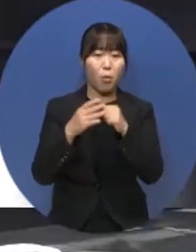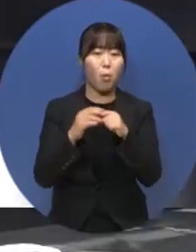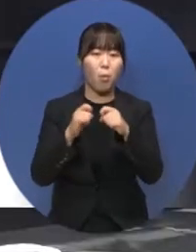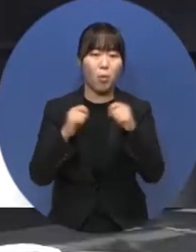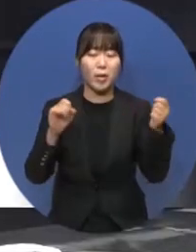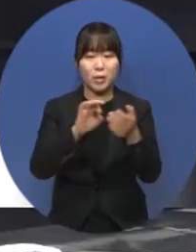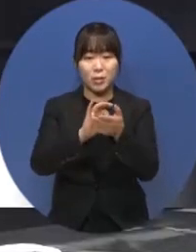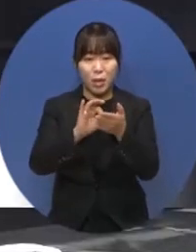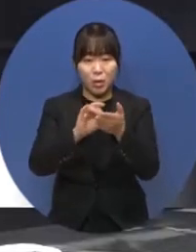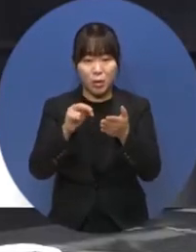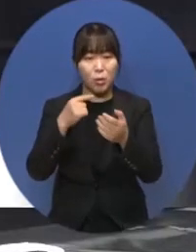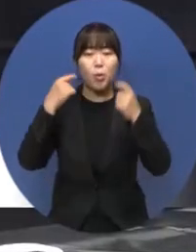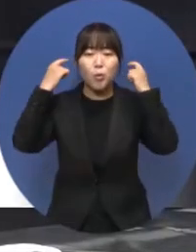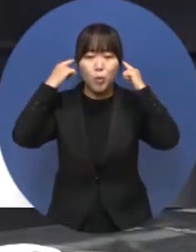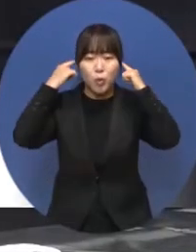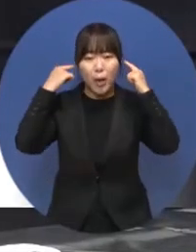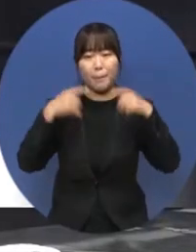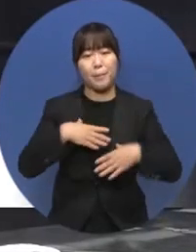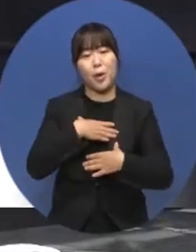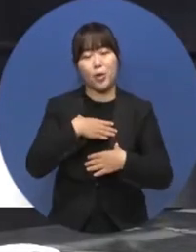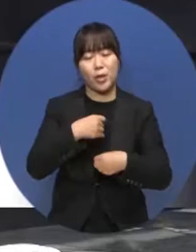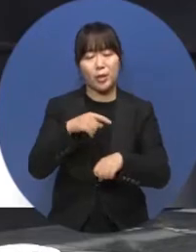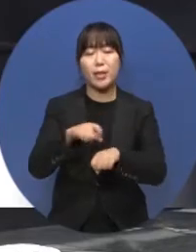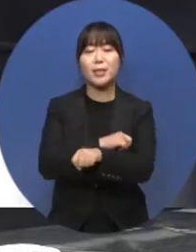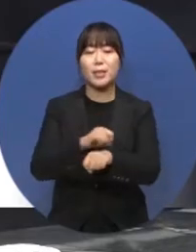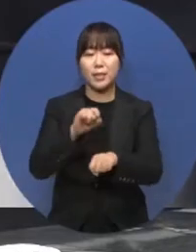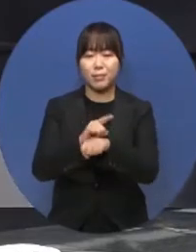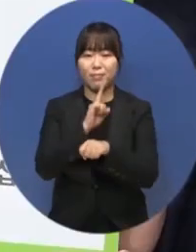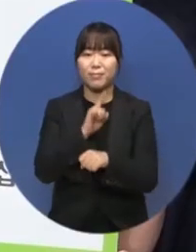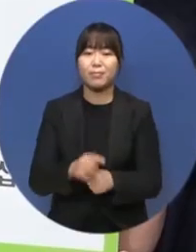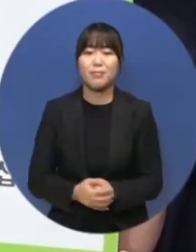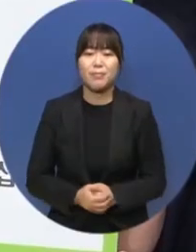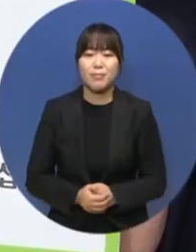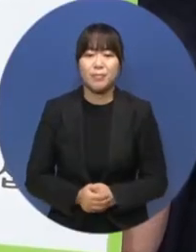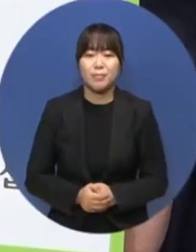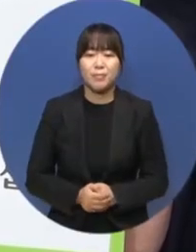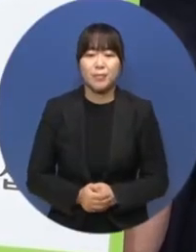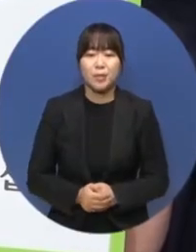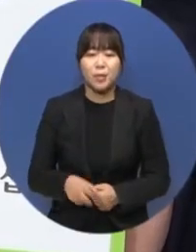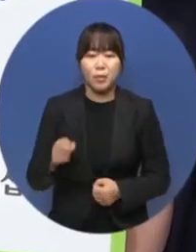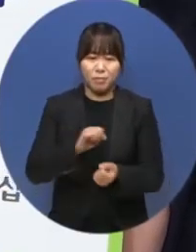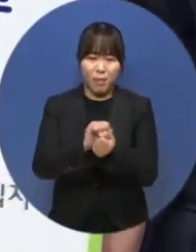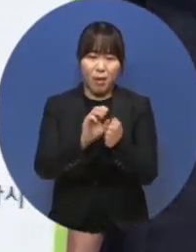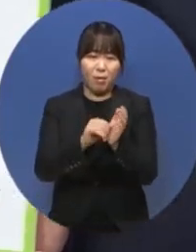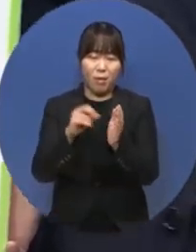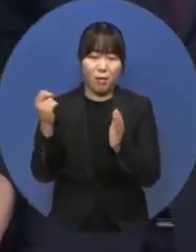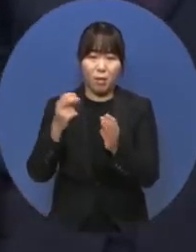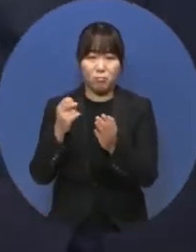장시간 사용하더라도 귀가 편안한 것이 특징입니다. 또한 세탁 시